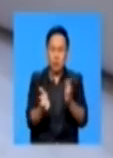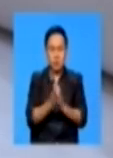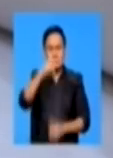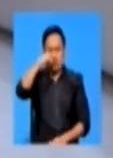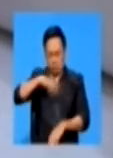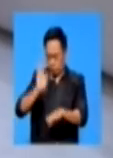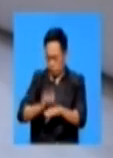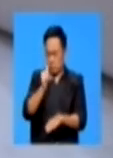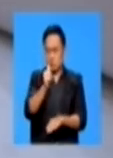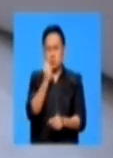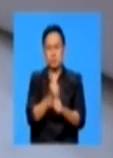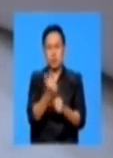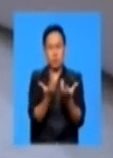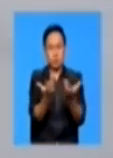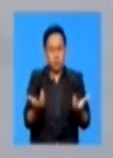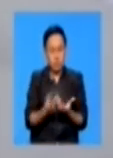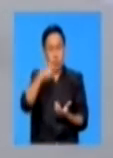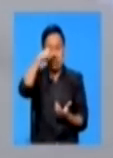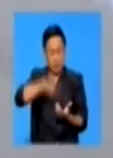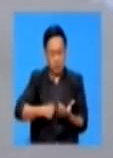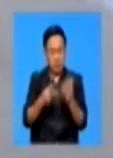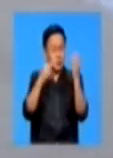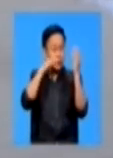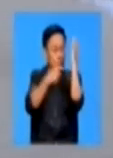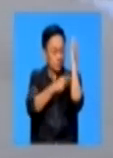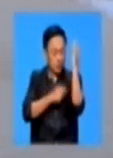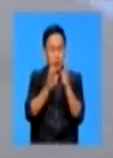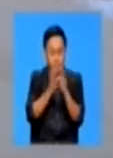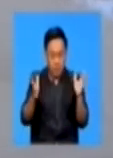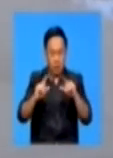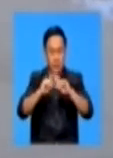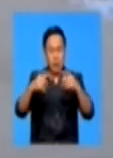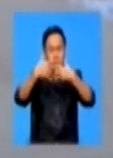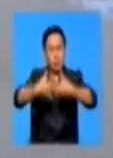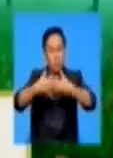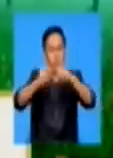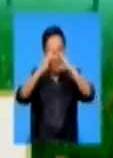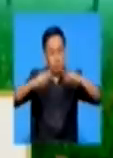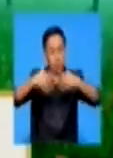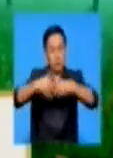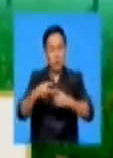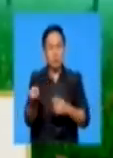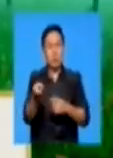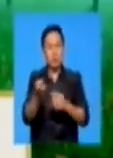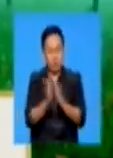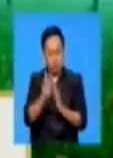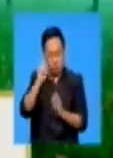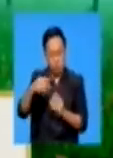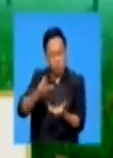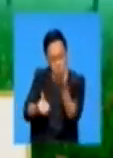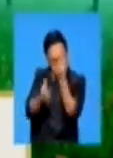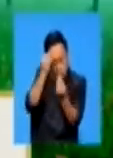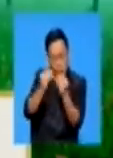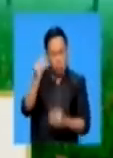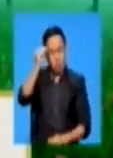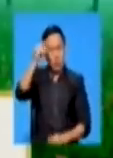นะวัตถุดิบก็มีจำนวนมากเราต้องเพิ่มทักษะเข้ามาเพิ่มโรงงานเข้ามาแล้วก็เรียนรู้เรื่องเทคโนโลยีการประกอบต่างๆให้มันเป็นนวั